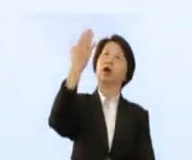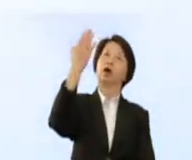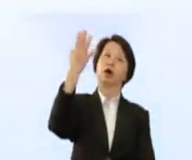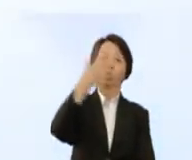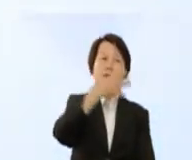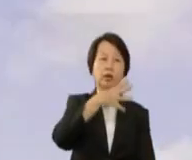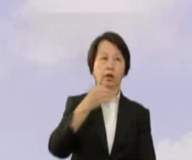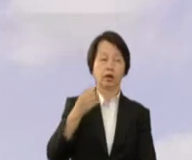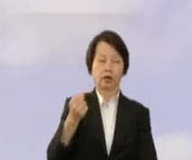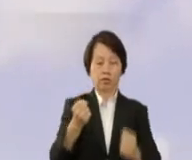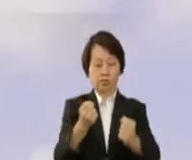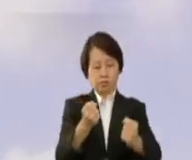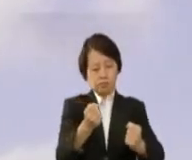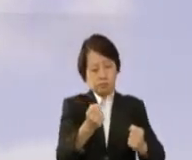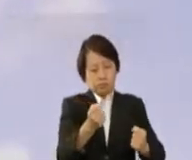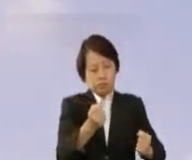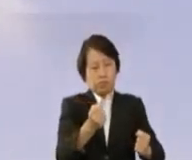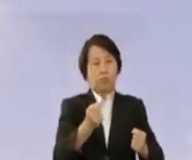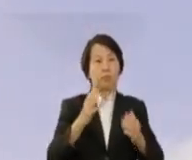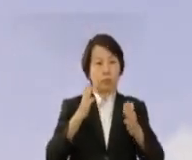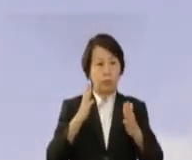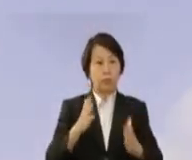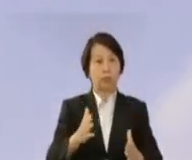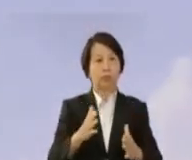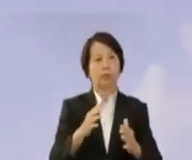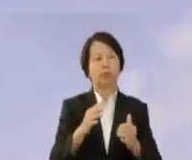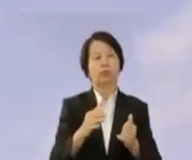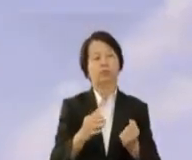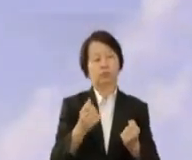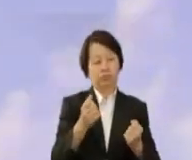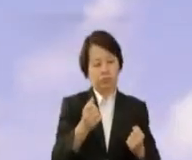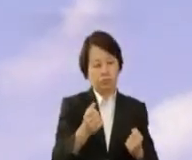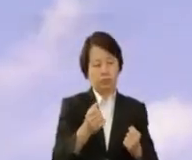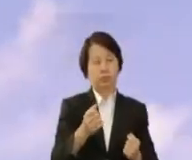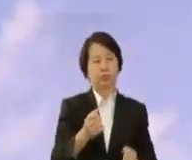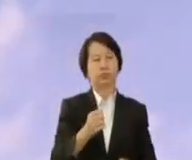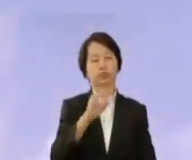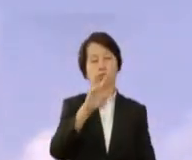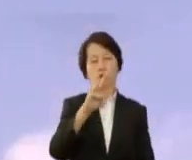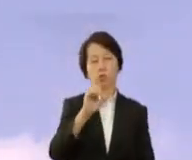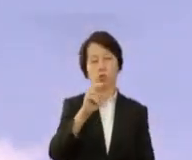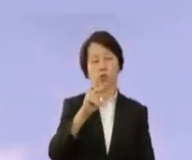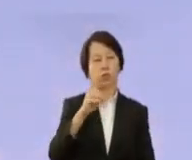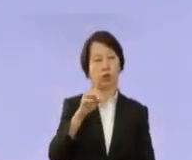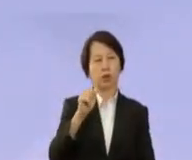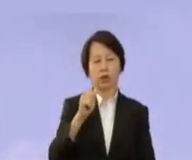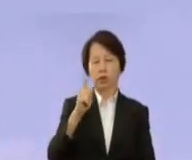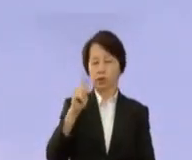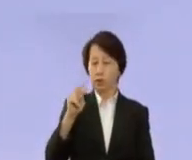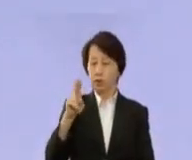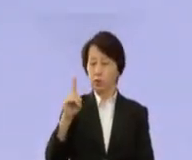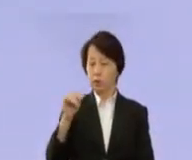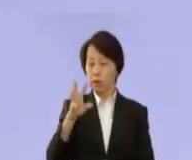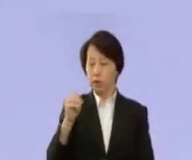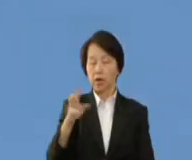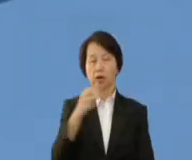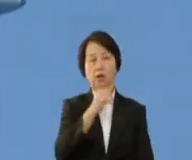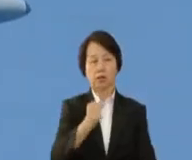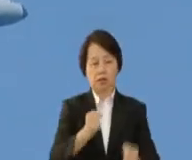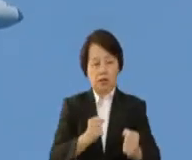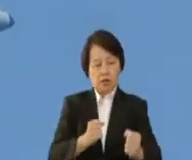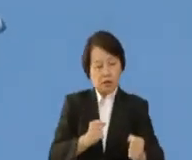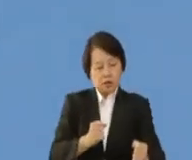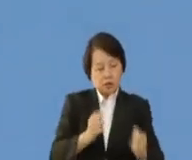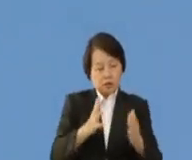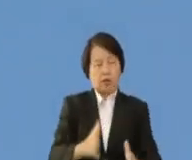Juruterbang pesawat A400M ini diketuai oleh Lieutenant Colonel Wan Azrul QDM, manakala juruterbang